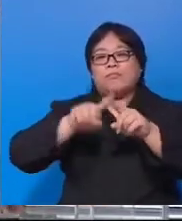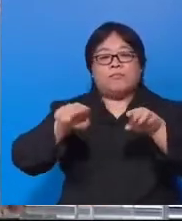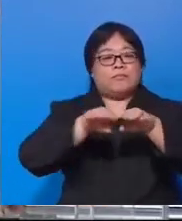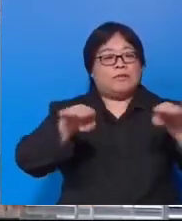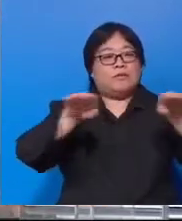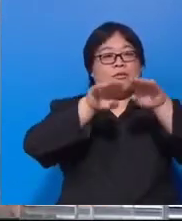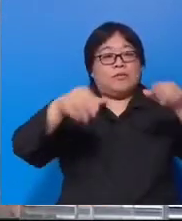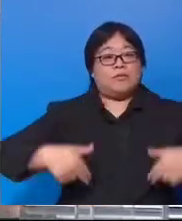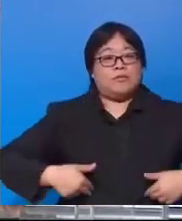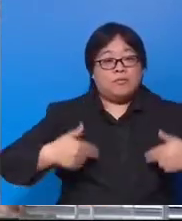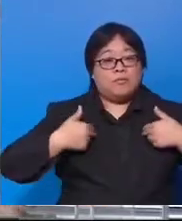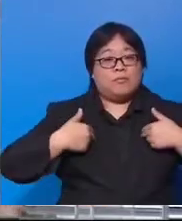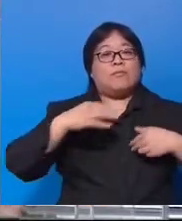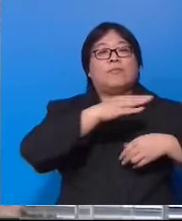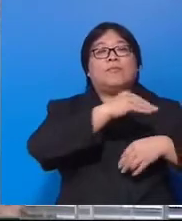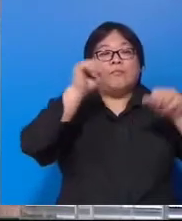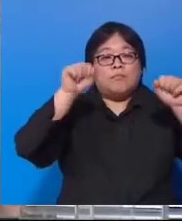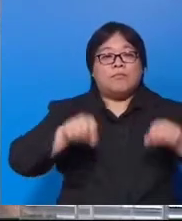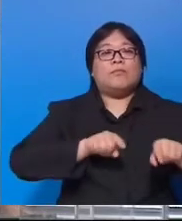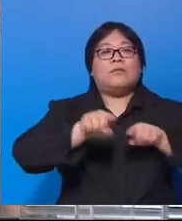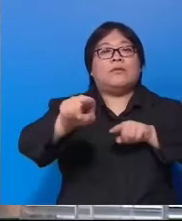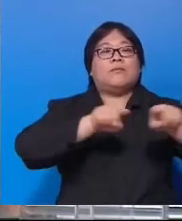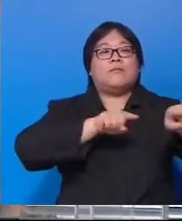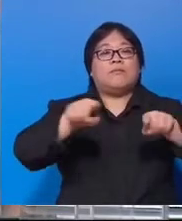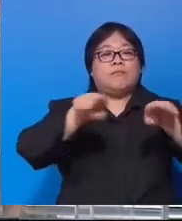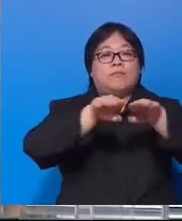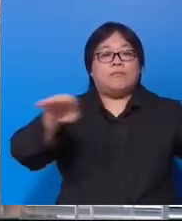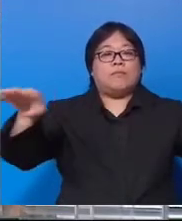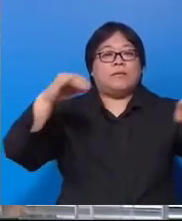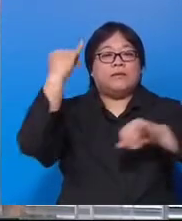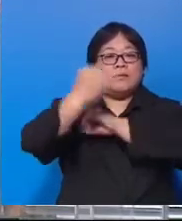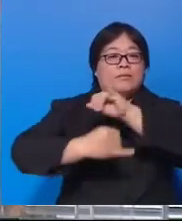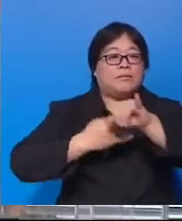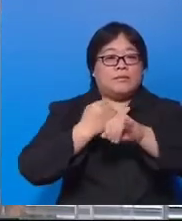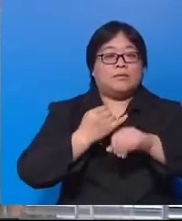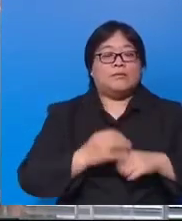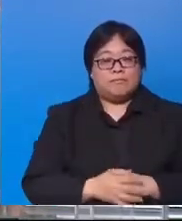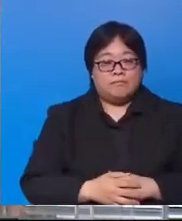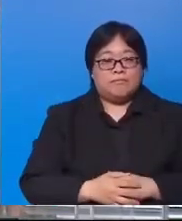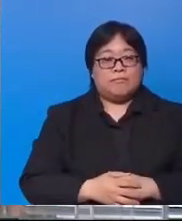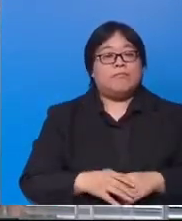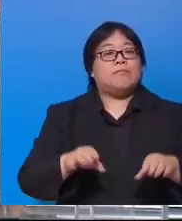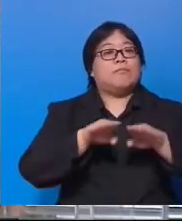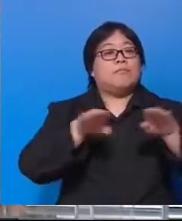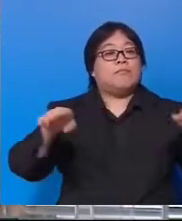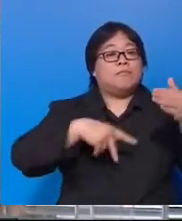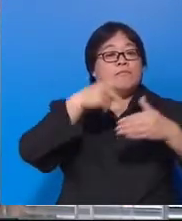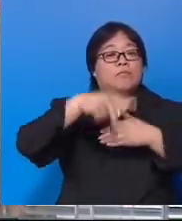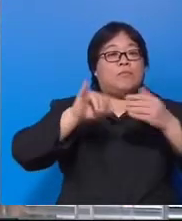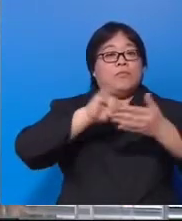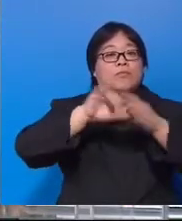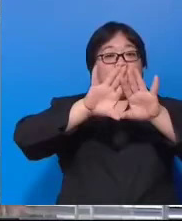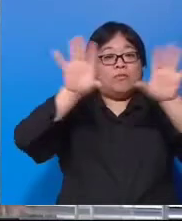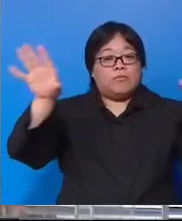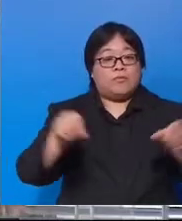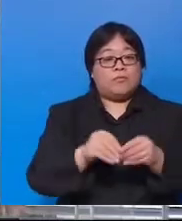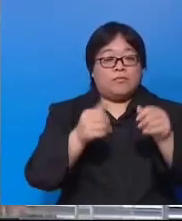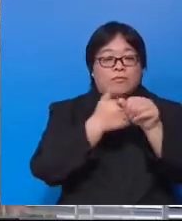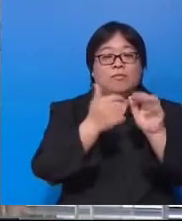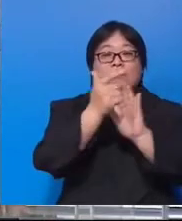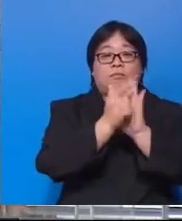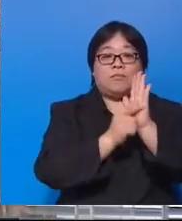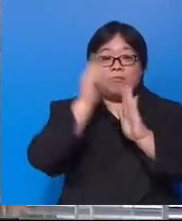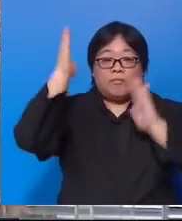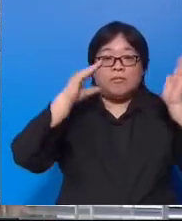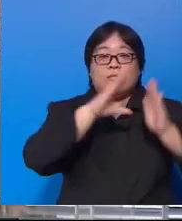kehidupan, malah berdaya saing di peringkat antarabangsa. Pelaksanaan program adalah secara holistik dan berpandukan perlembagaan persekutuan